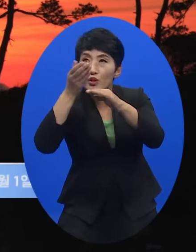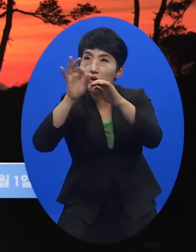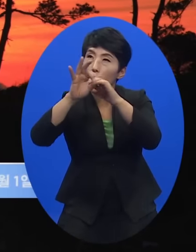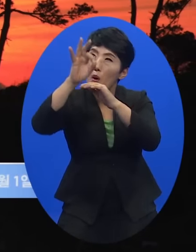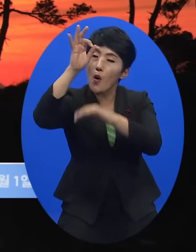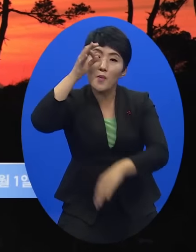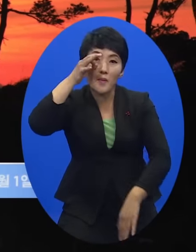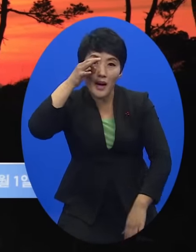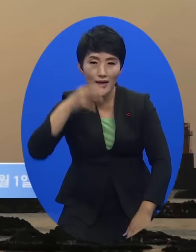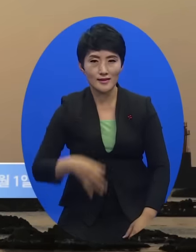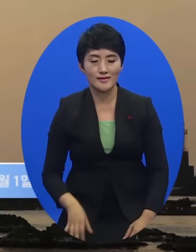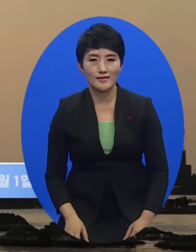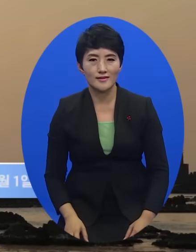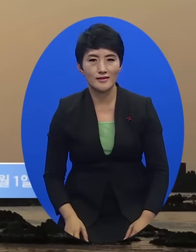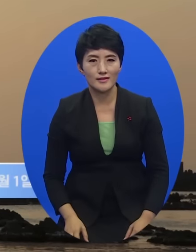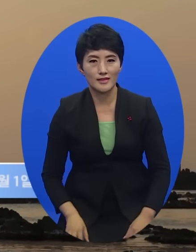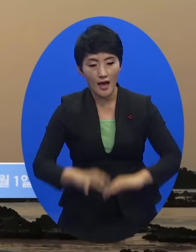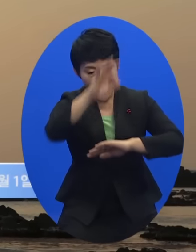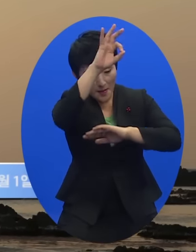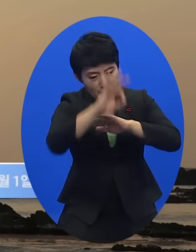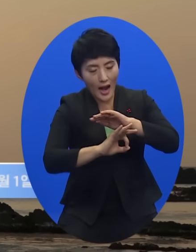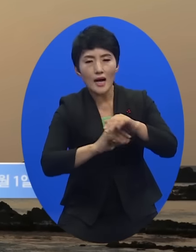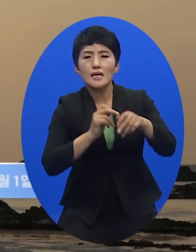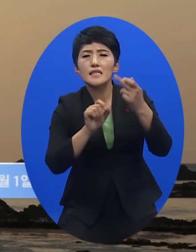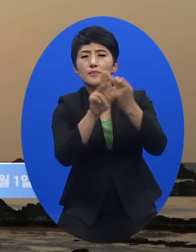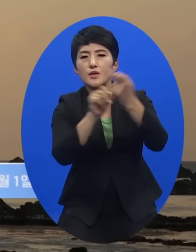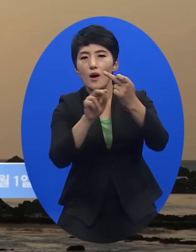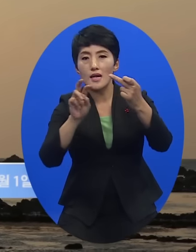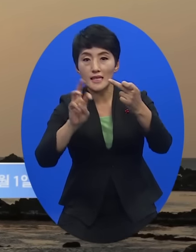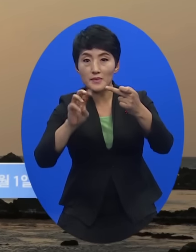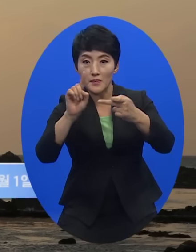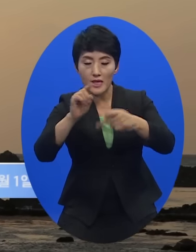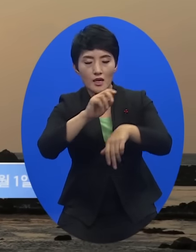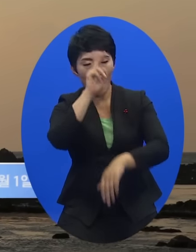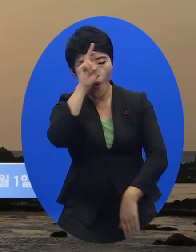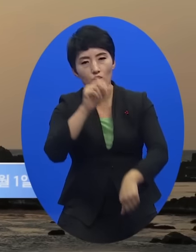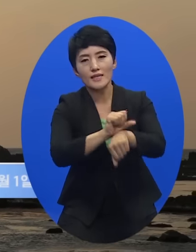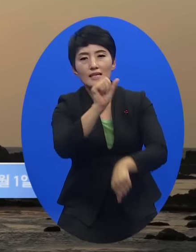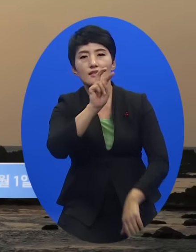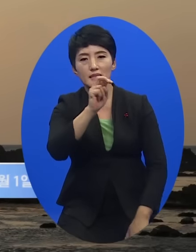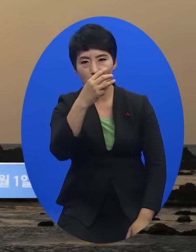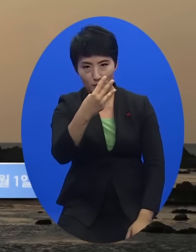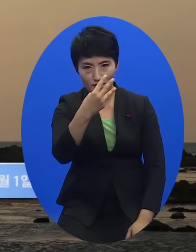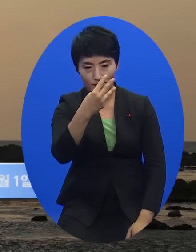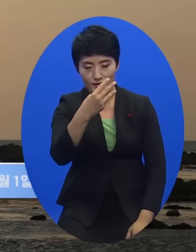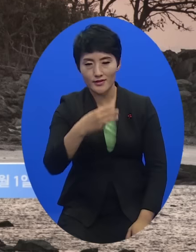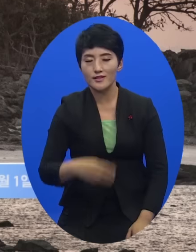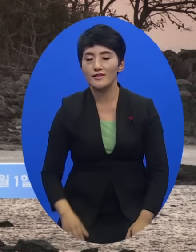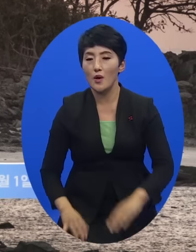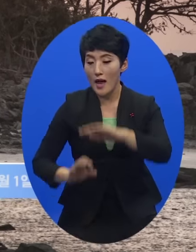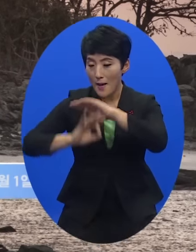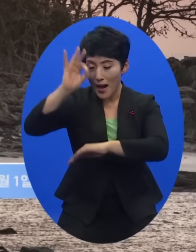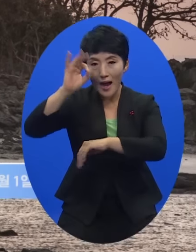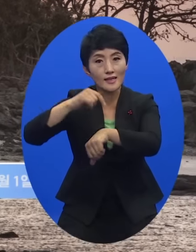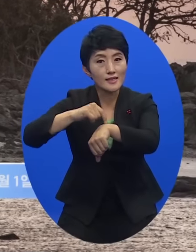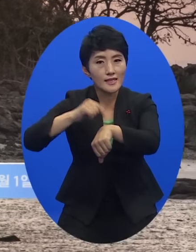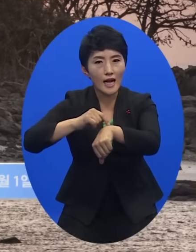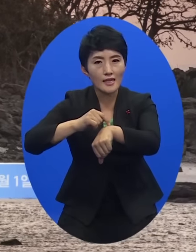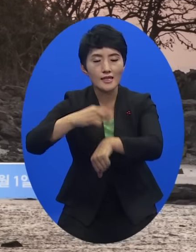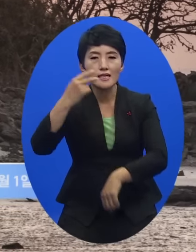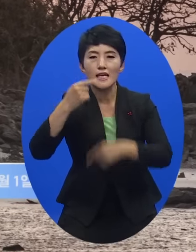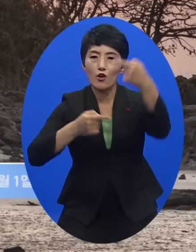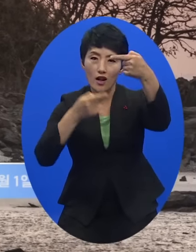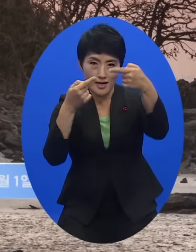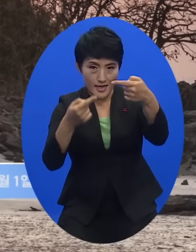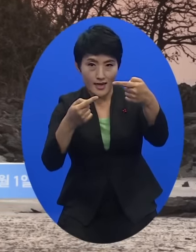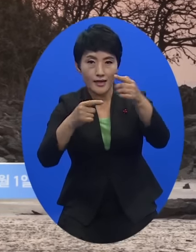수 있겠습니다. 서울 해넘이 시각은 12월 31일 오후 5시 23분, 해돋이 시각은 2016년